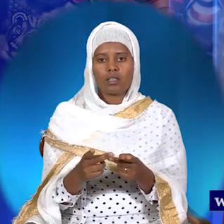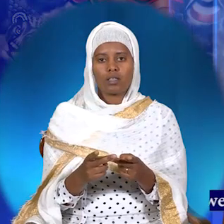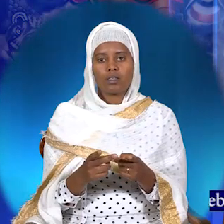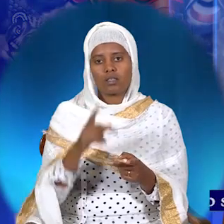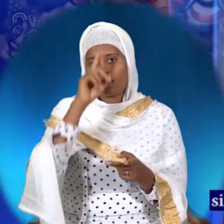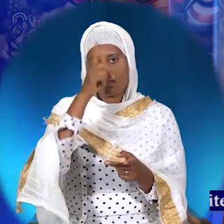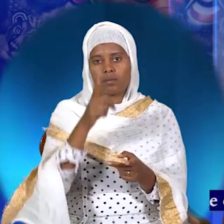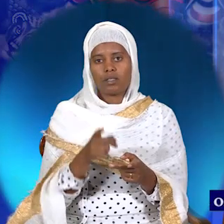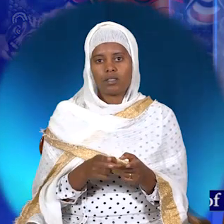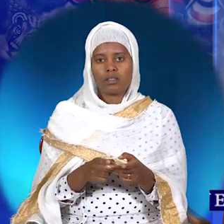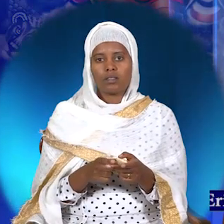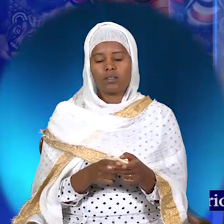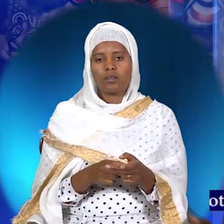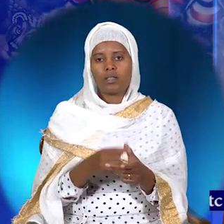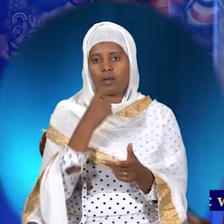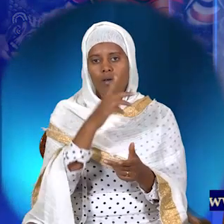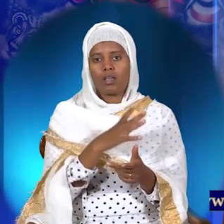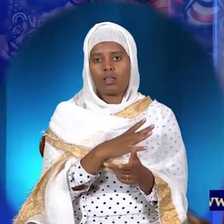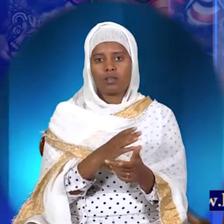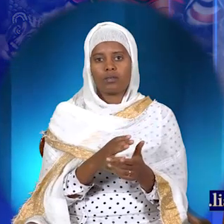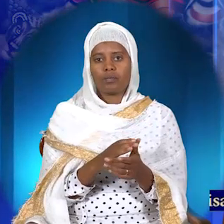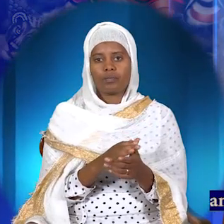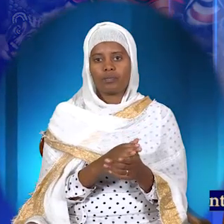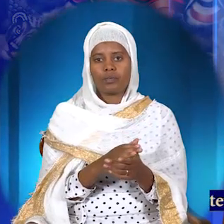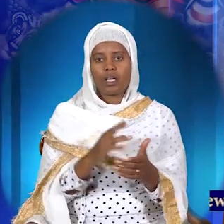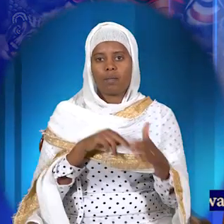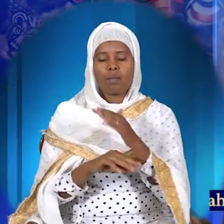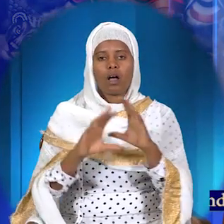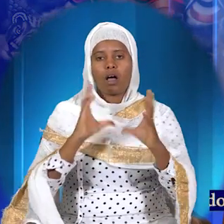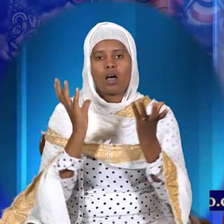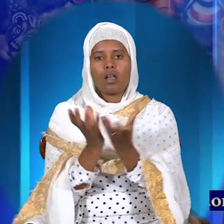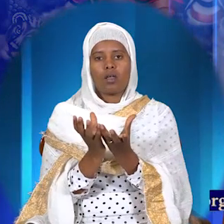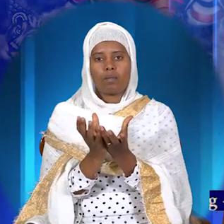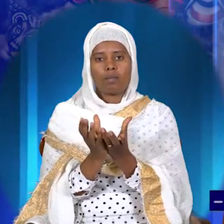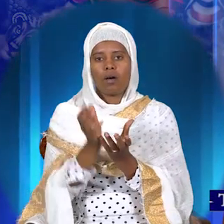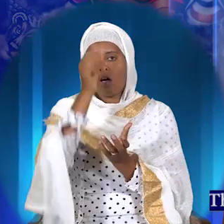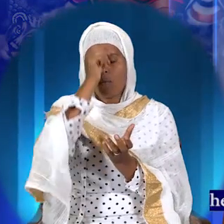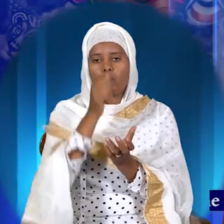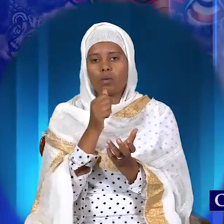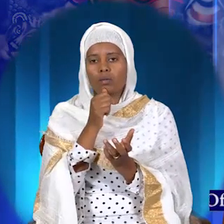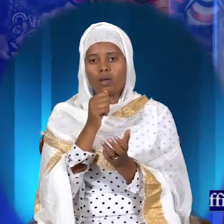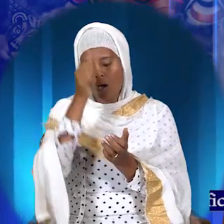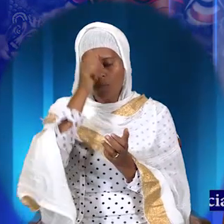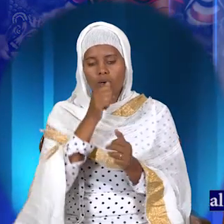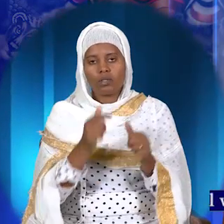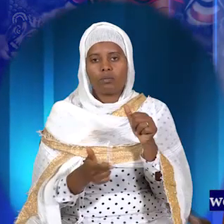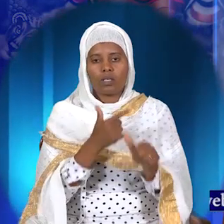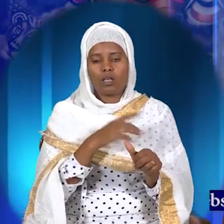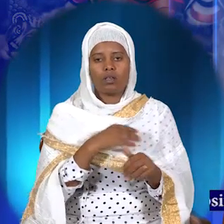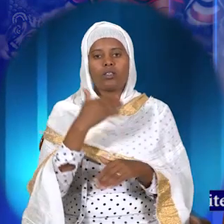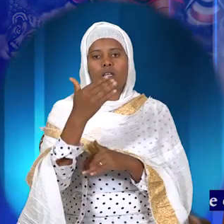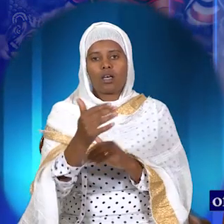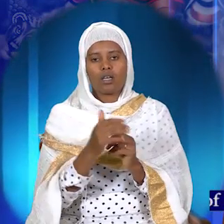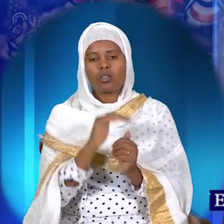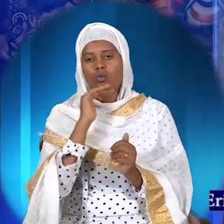انت دا فتينا نابنات نابنات انتاينا انتاكس عب علم انت دا عبو تباهيلو عبو قديمو يركب